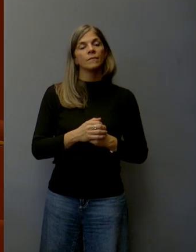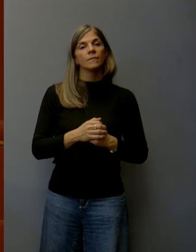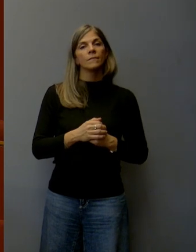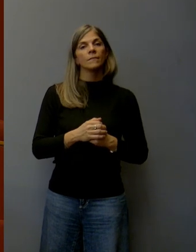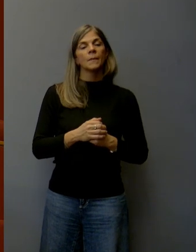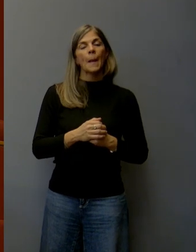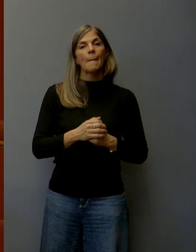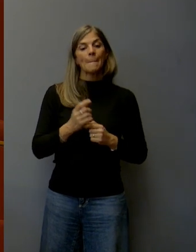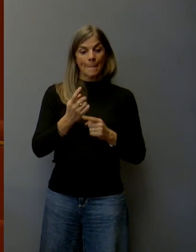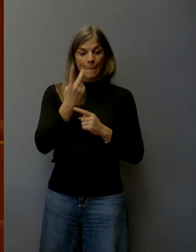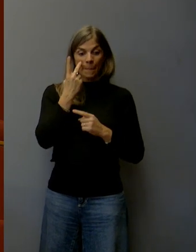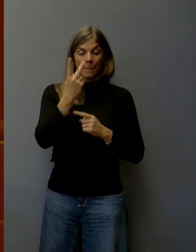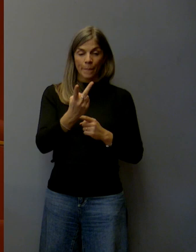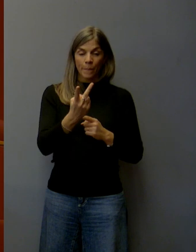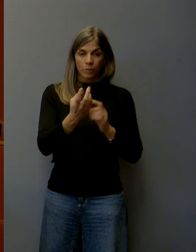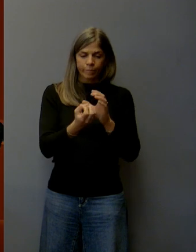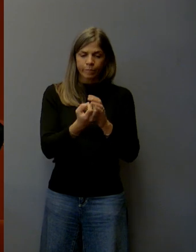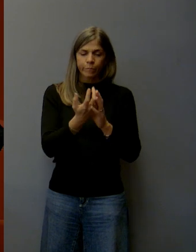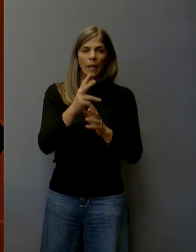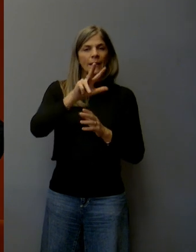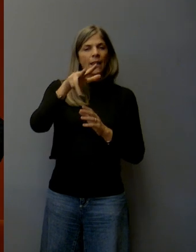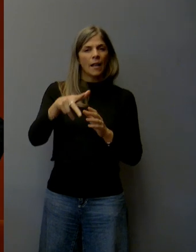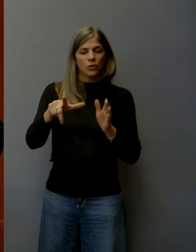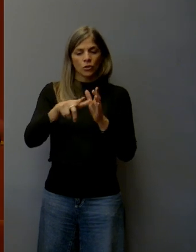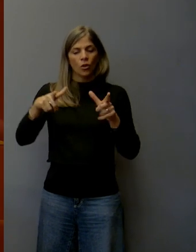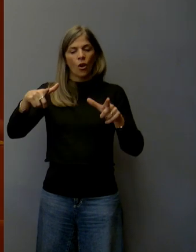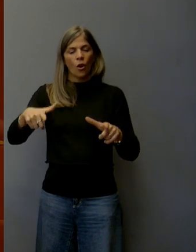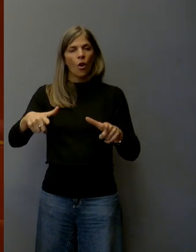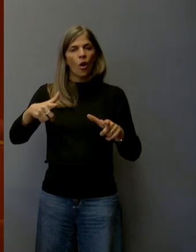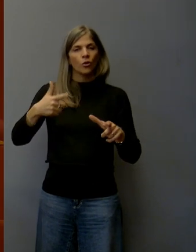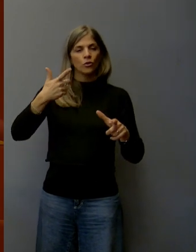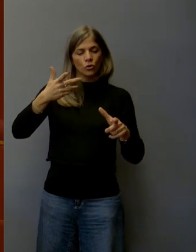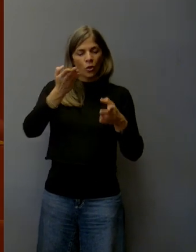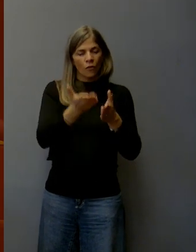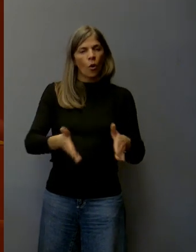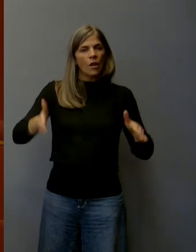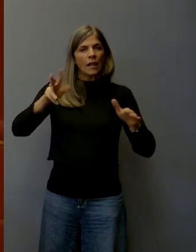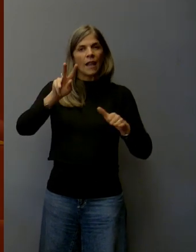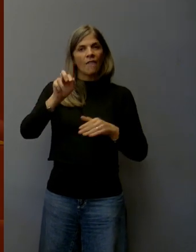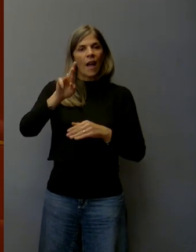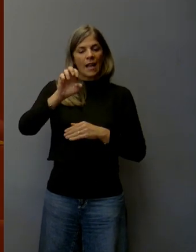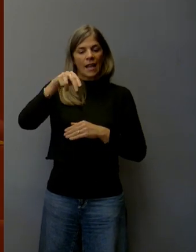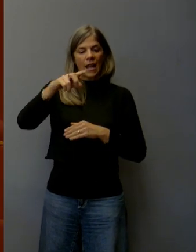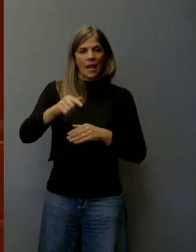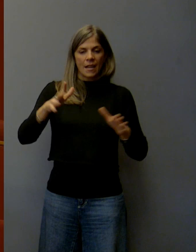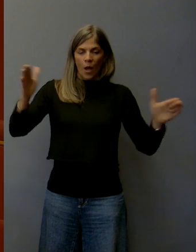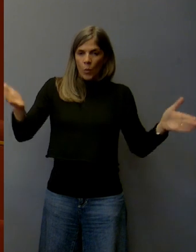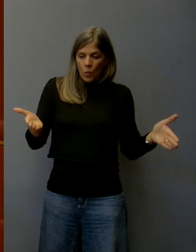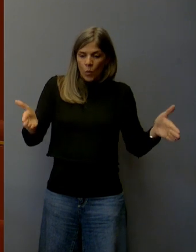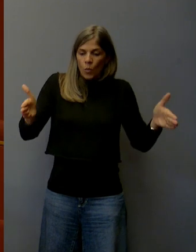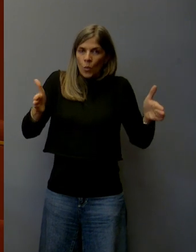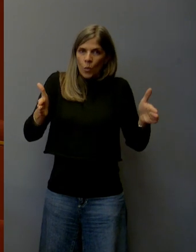cioè la realizzazione del terzo lotto delle opere idrauliche strutturali di arginatura del Torrente Varenna San Carlo di Cesena ne ha già parlato